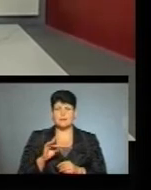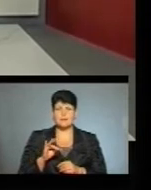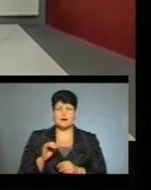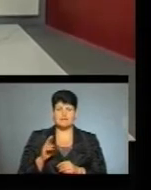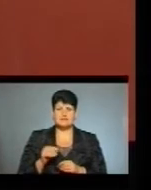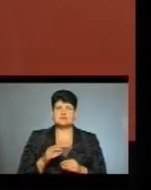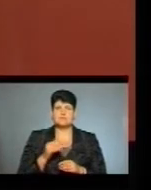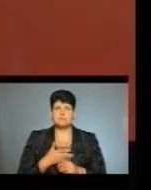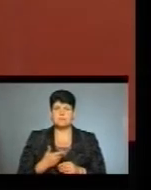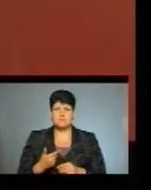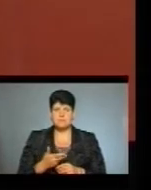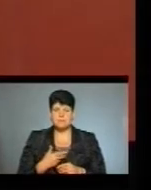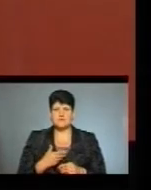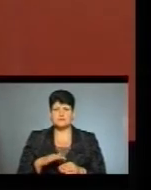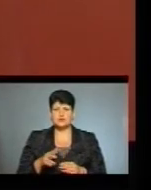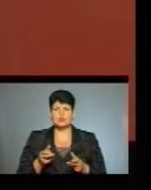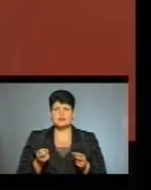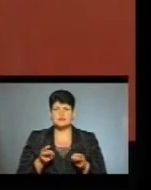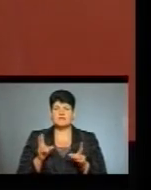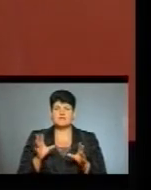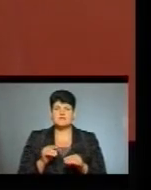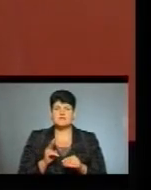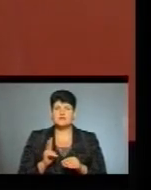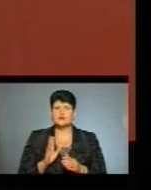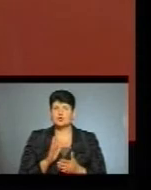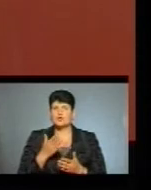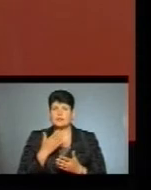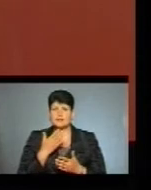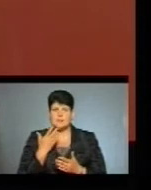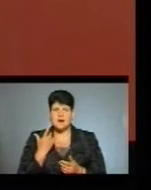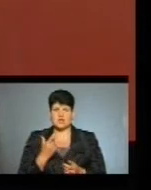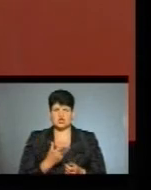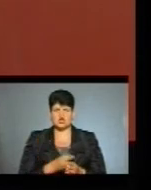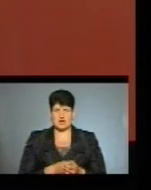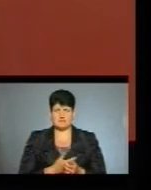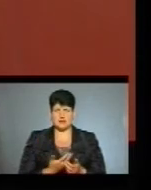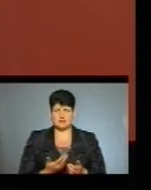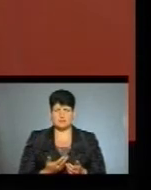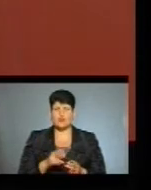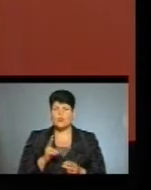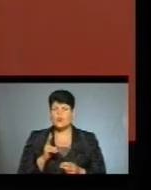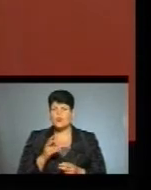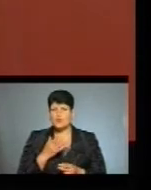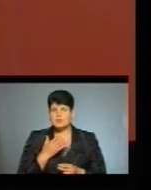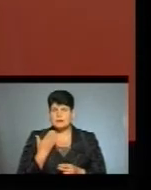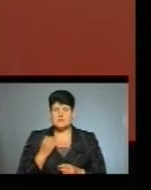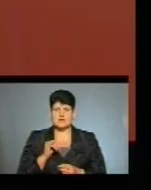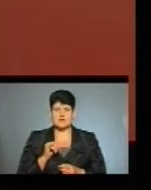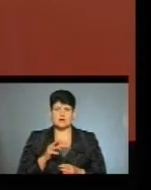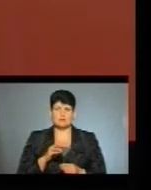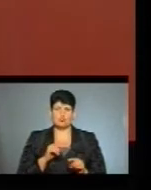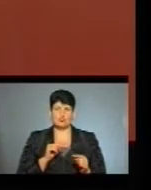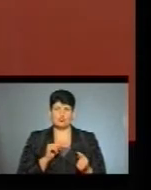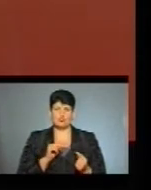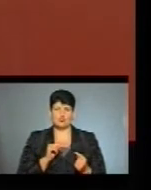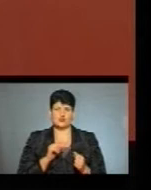ризику знаходимося всі, ті, хто не захищені, ті, хто не мають щеплень, в кого немає імунітету